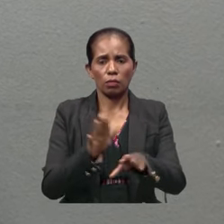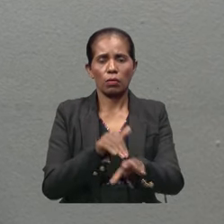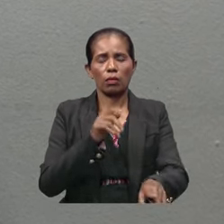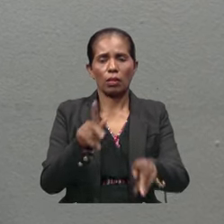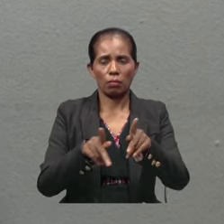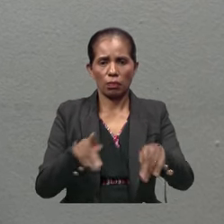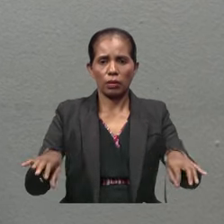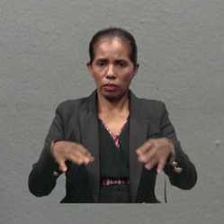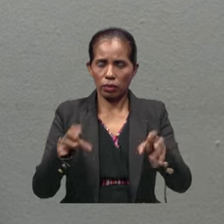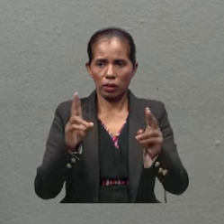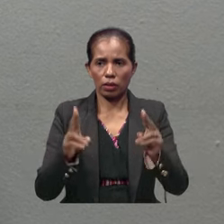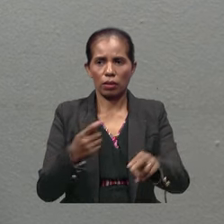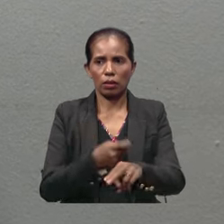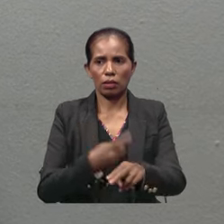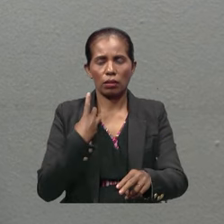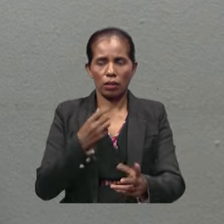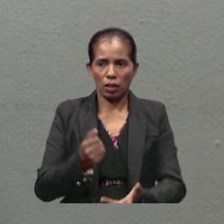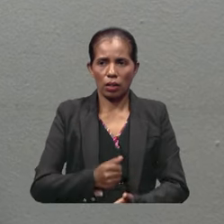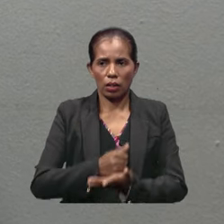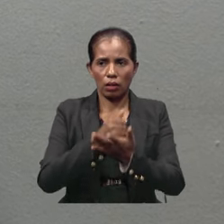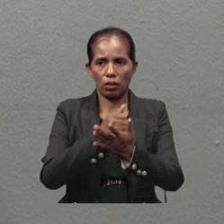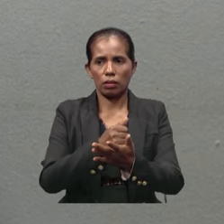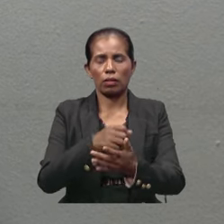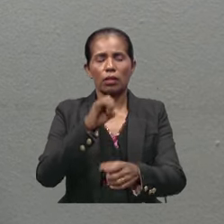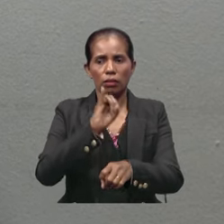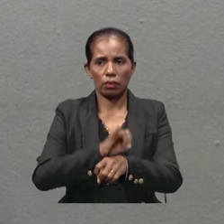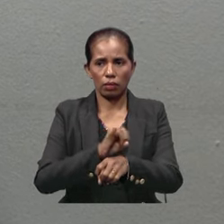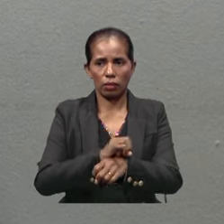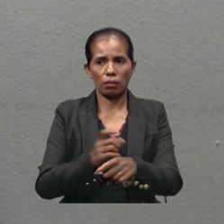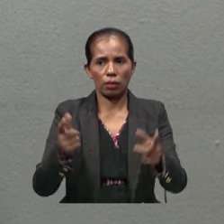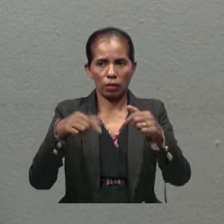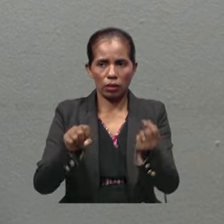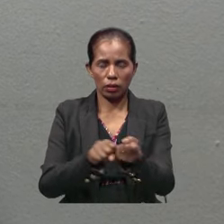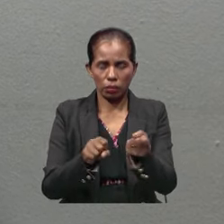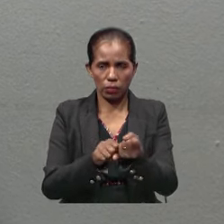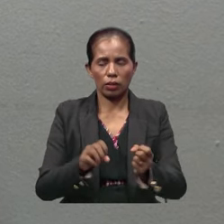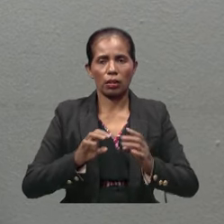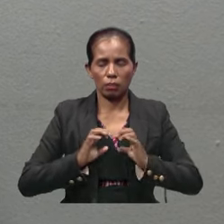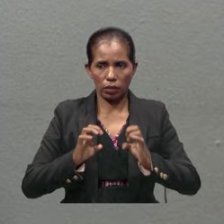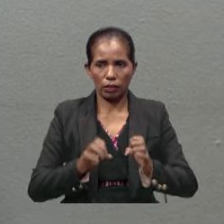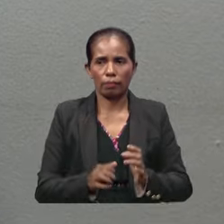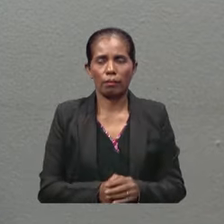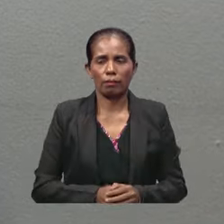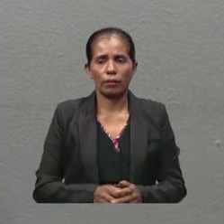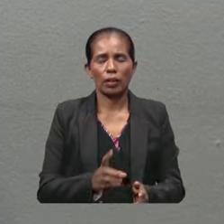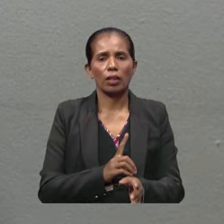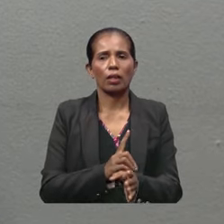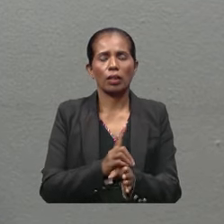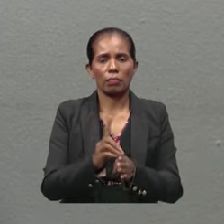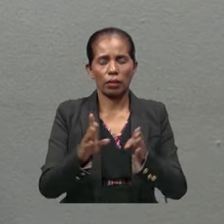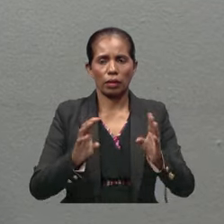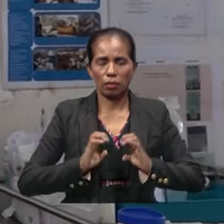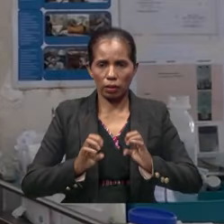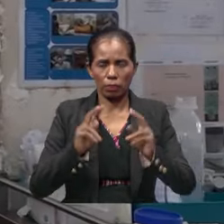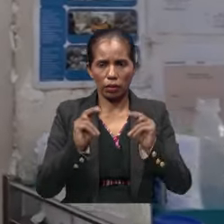barat kami karena lah istilahnya premier sira per dalam support emergencia departemen emergencia persija dunia